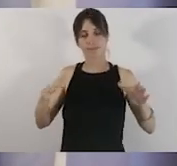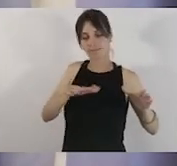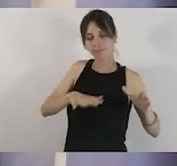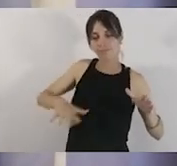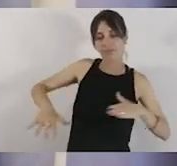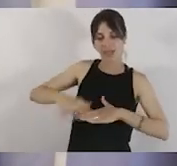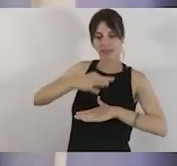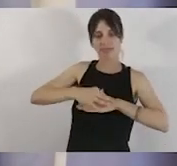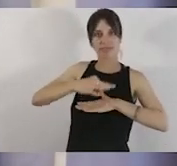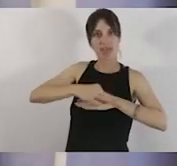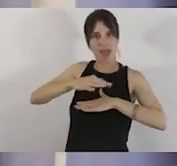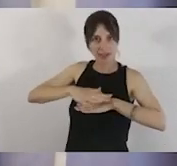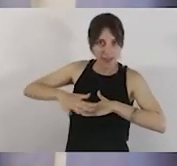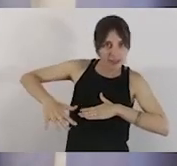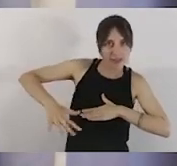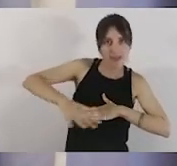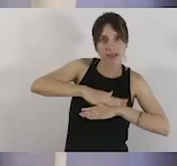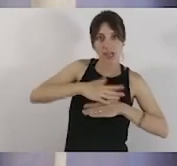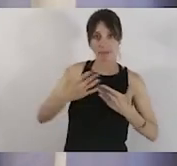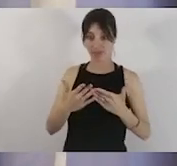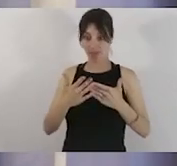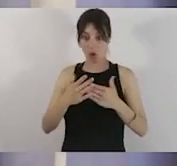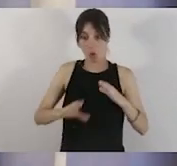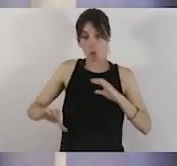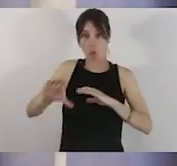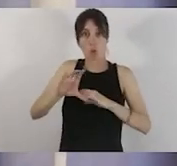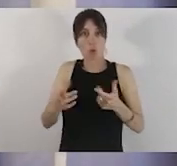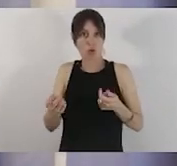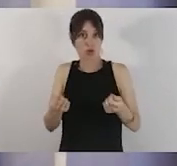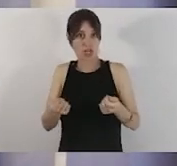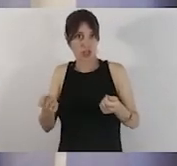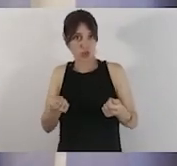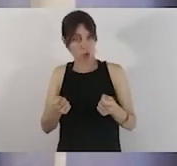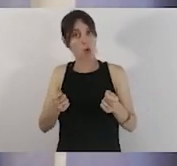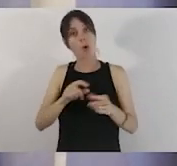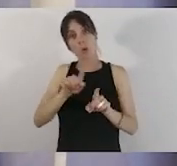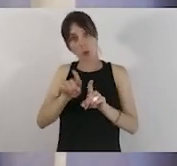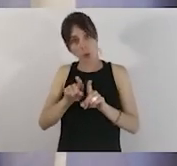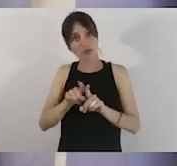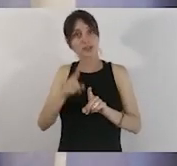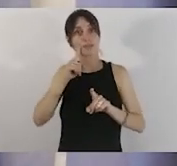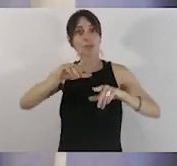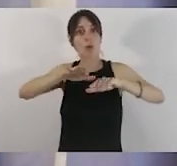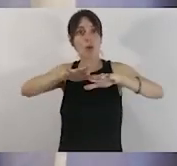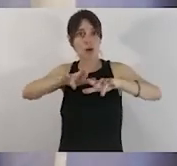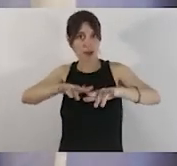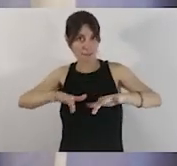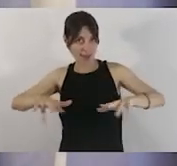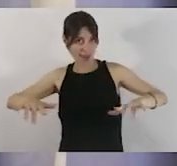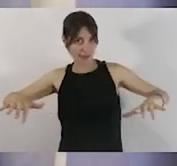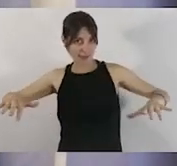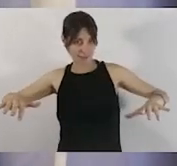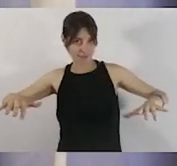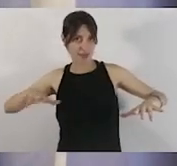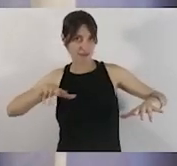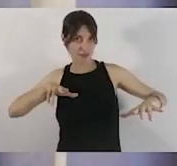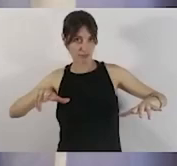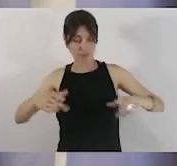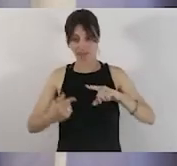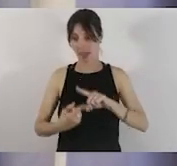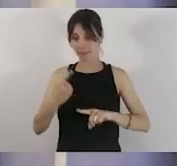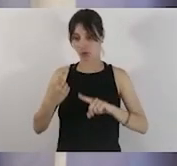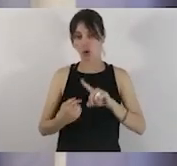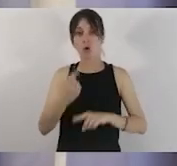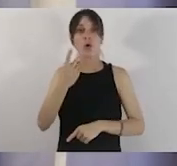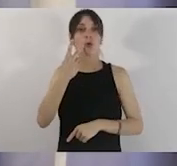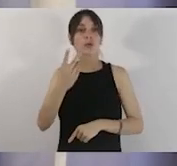permettre d'étendre cette co-gestion à la partie marine. Très importante. On a vu au Conseil insulaire du Frioul à quel point,